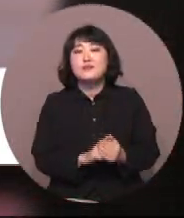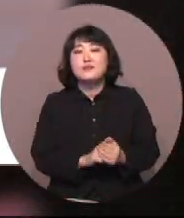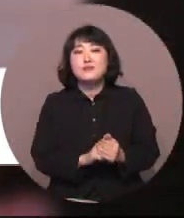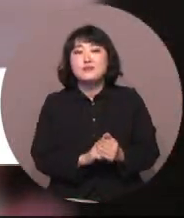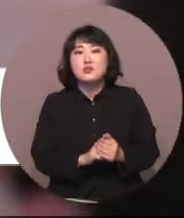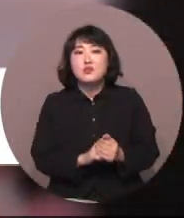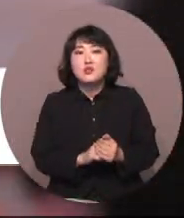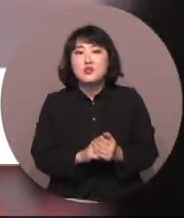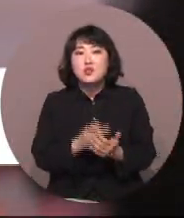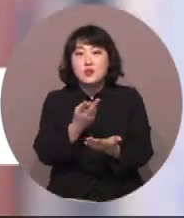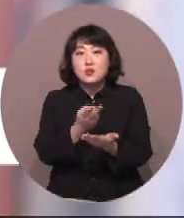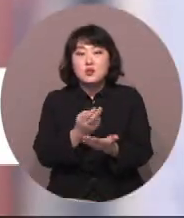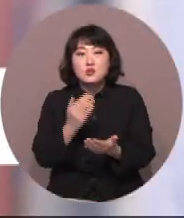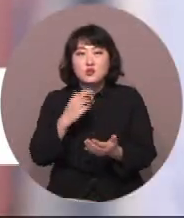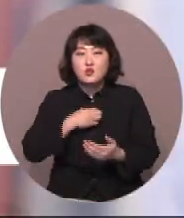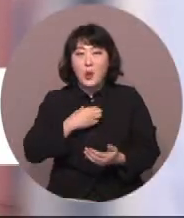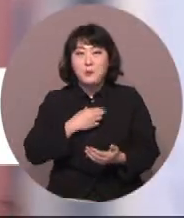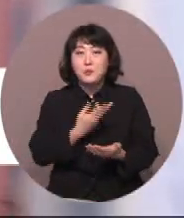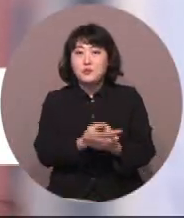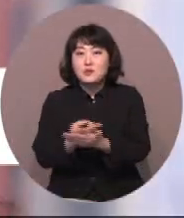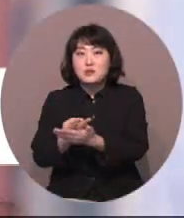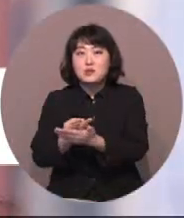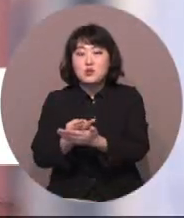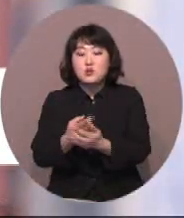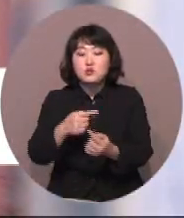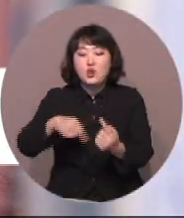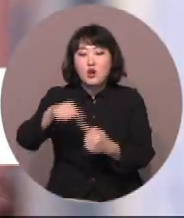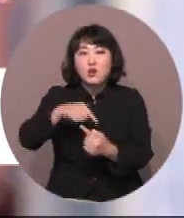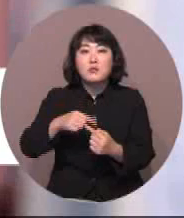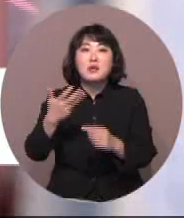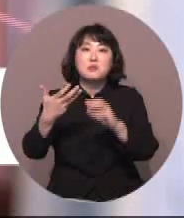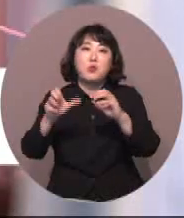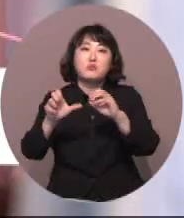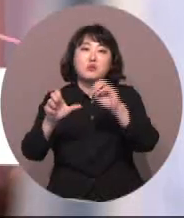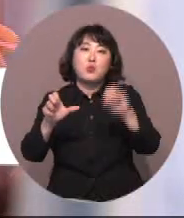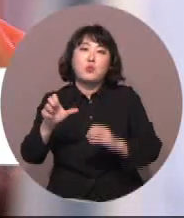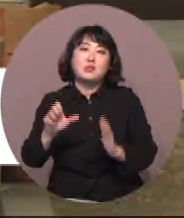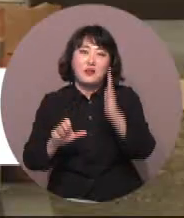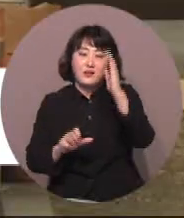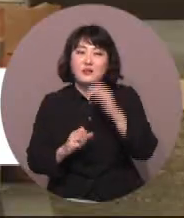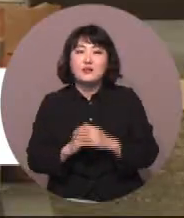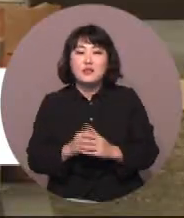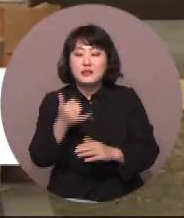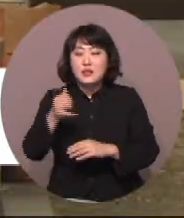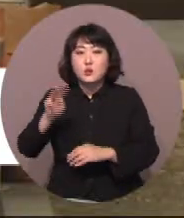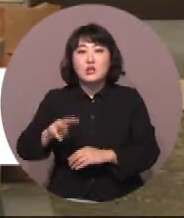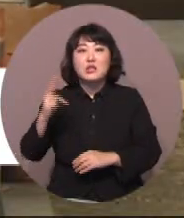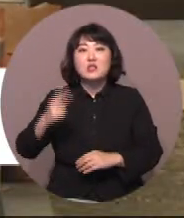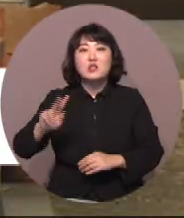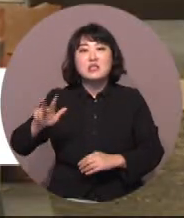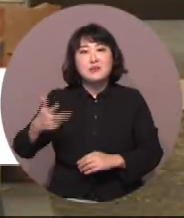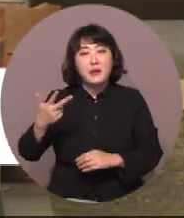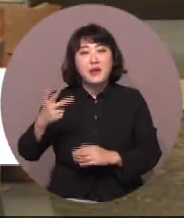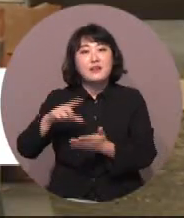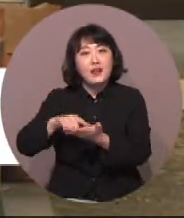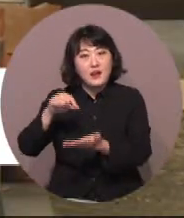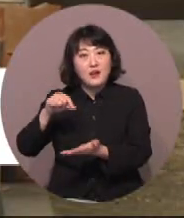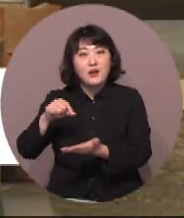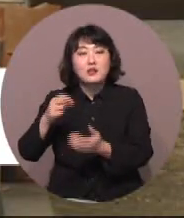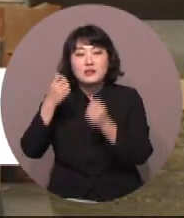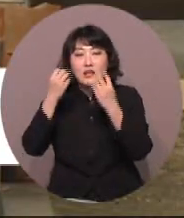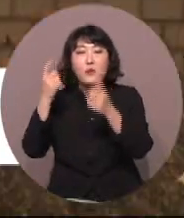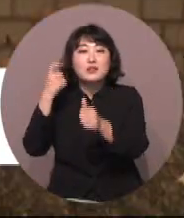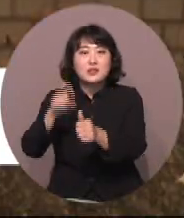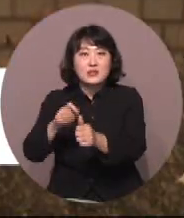중간자 병상 가동률은 85% 를 넘었습니다 세종 에서는 2700 29명이 새로 악진 됐고